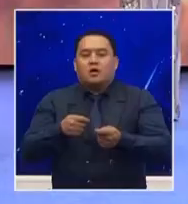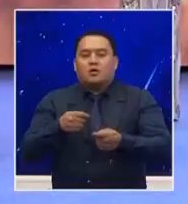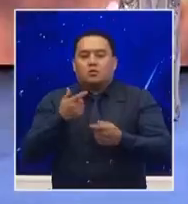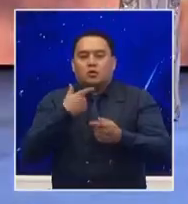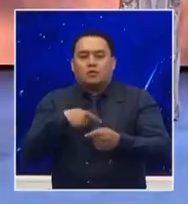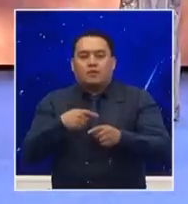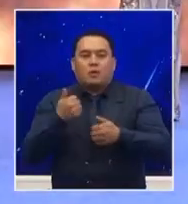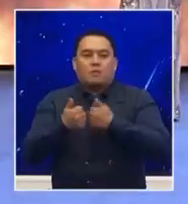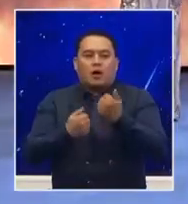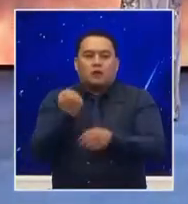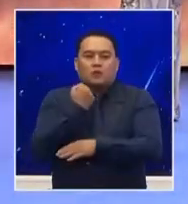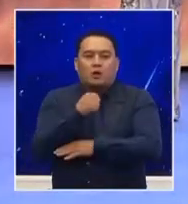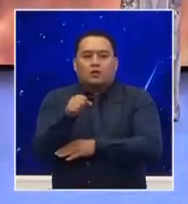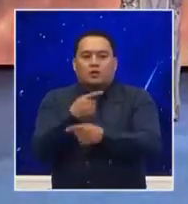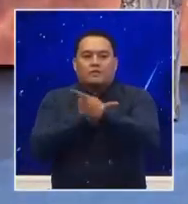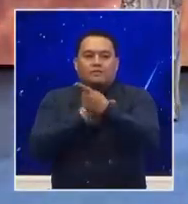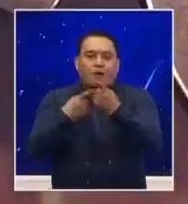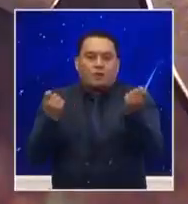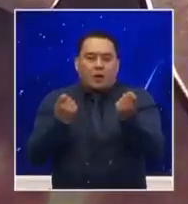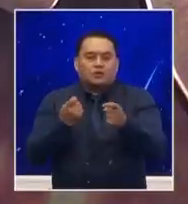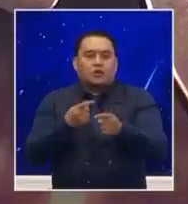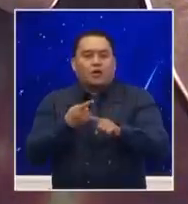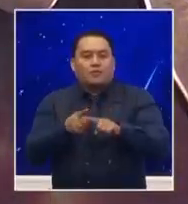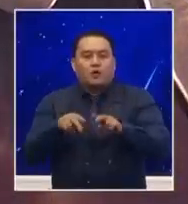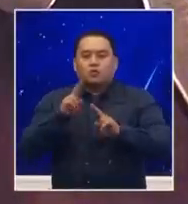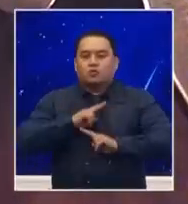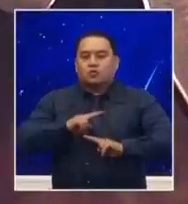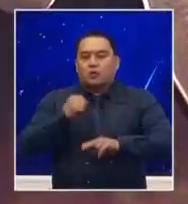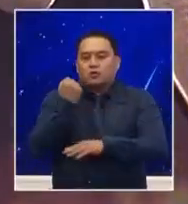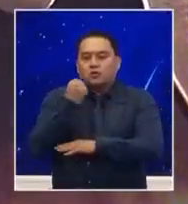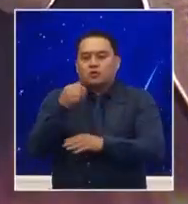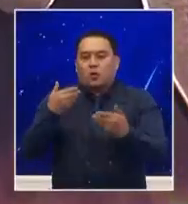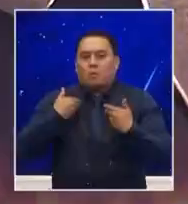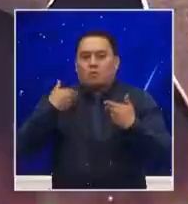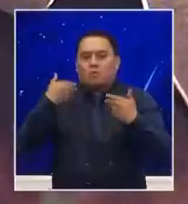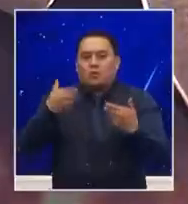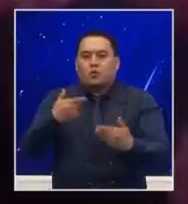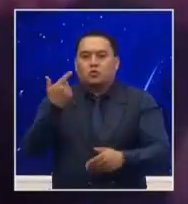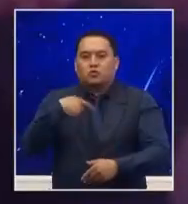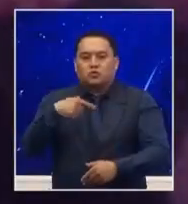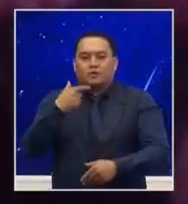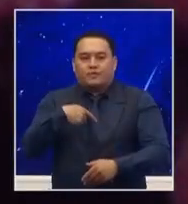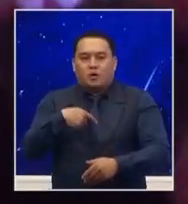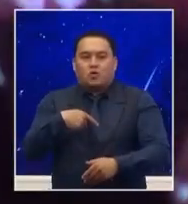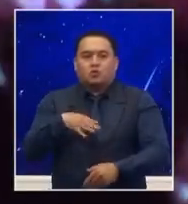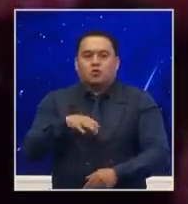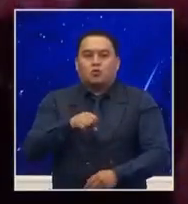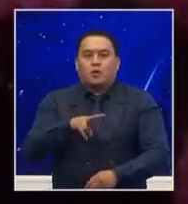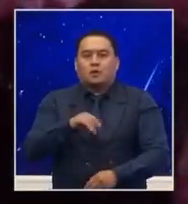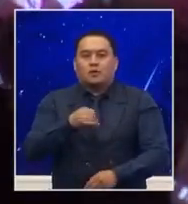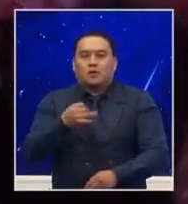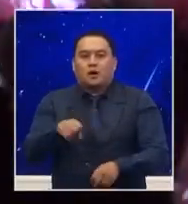сүйіктісі, байқауда самғаған ақпараттық саладағы әріптестерін жеңістерімен құттықтады және өз жүлдесін Жұматай